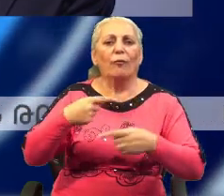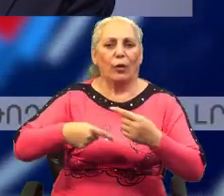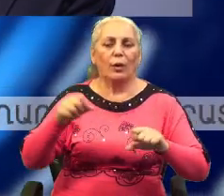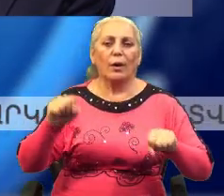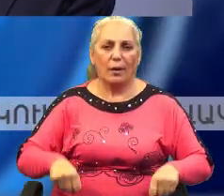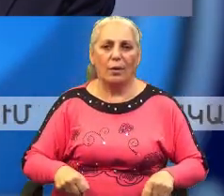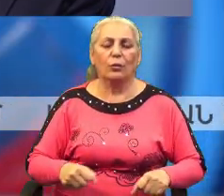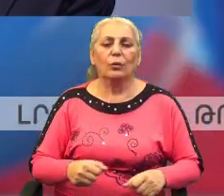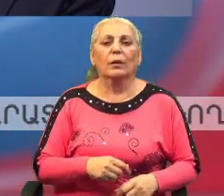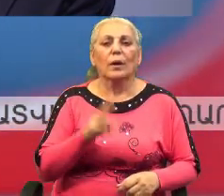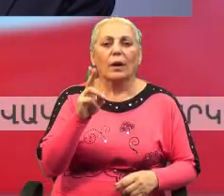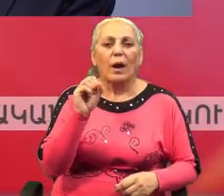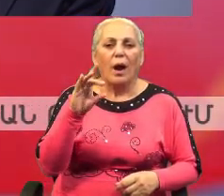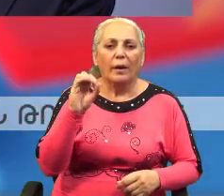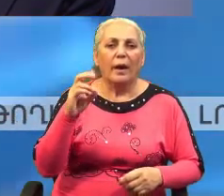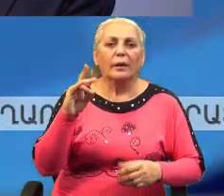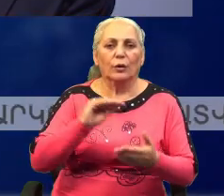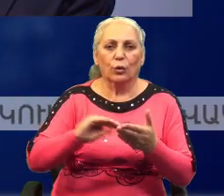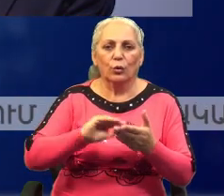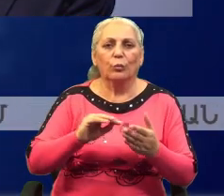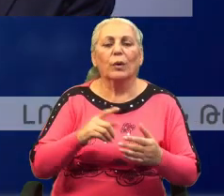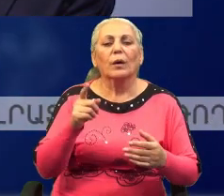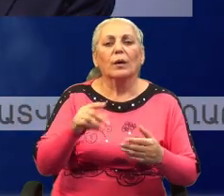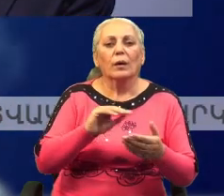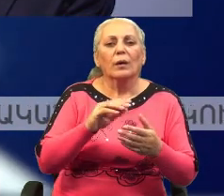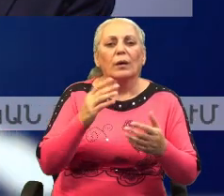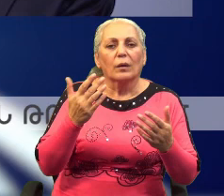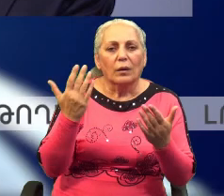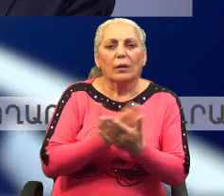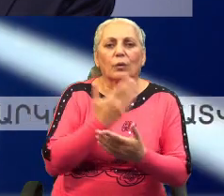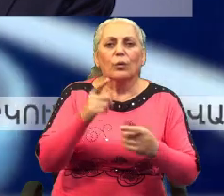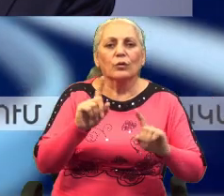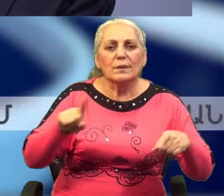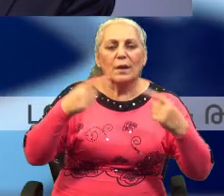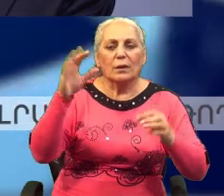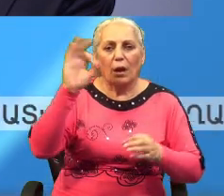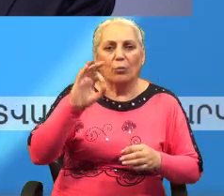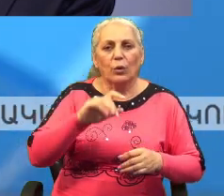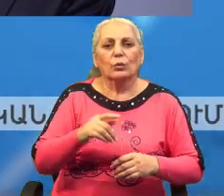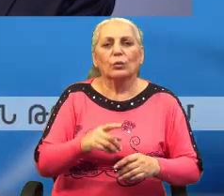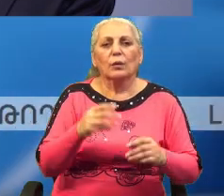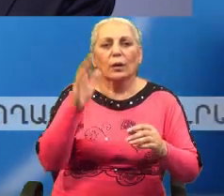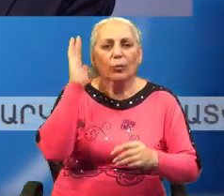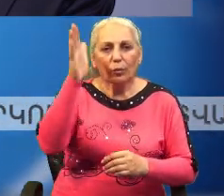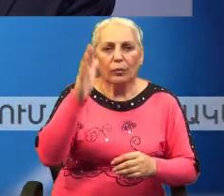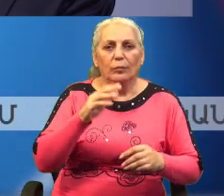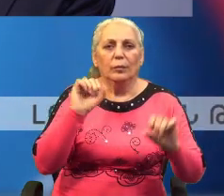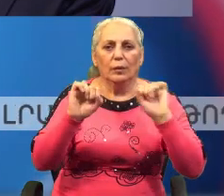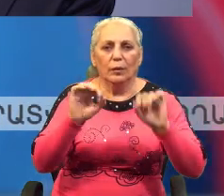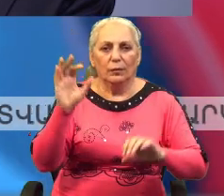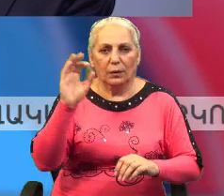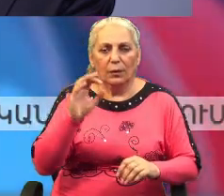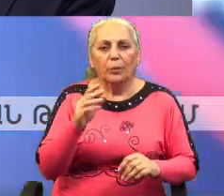Կարեն Քոչարյանն էլ գրում է մի քանի հռետորական հարցեր կապված ապագա զարգացումների հետ։ Առաջին է. արդյոք ուժային կառույցների ապագա ղեկավարները լինելու